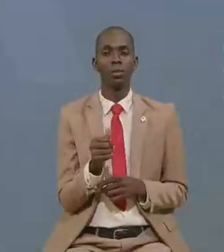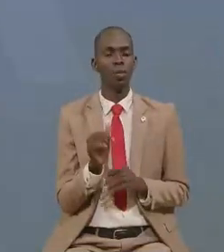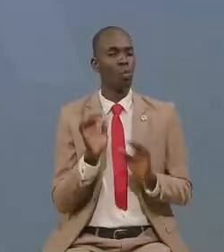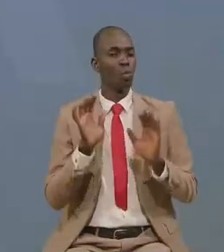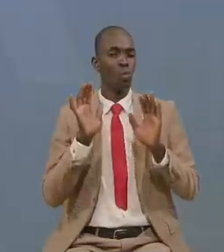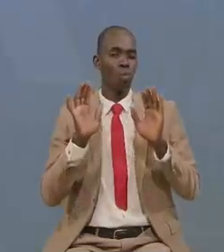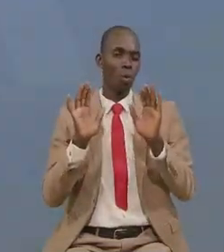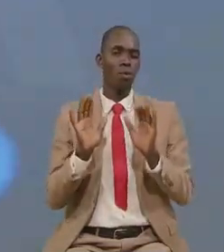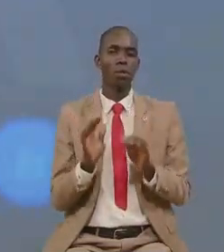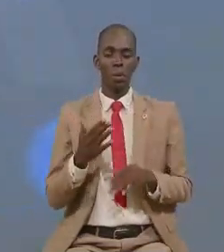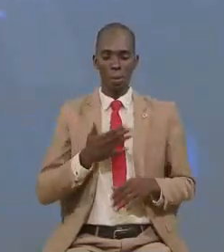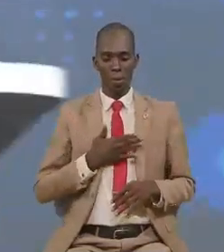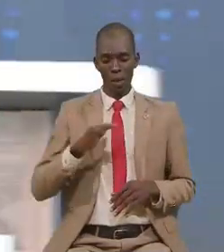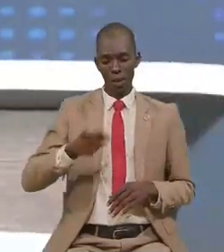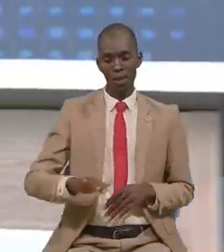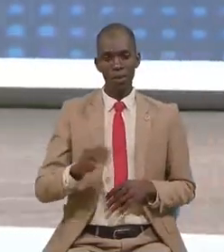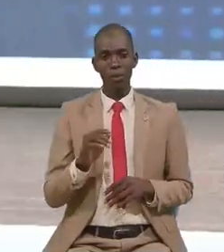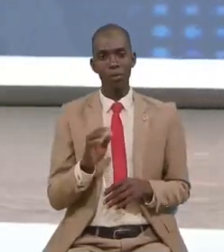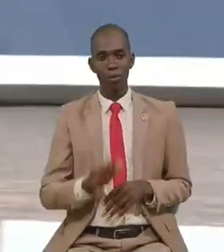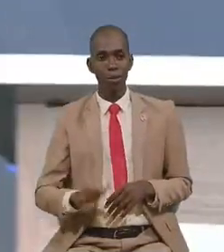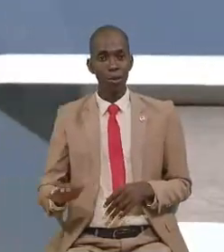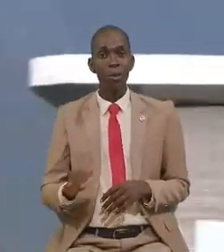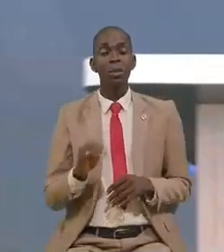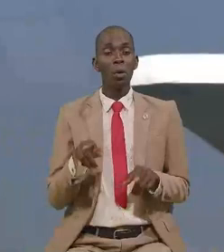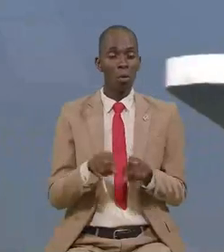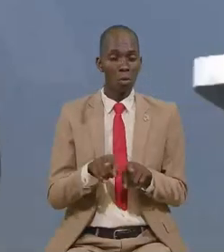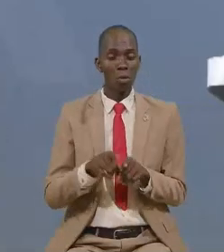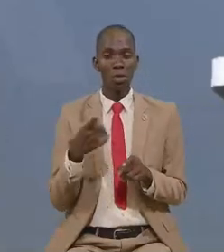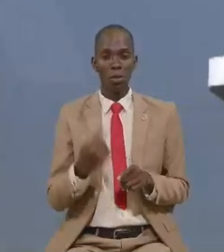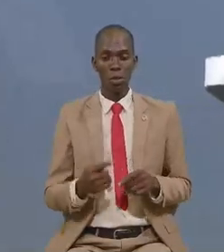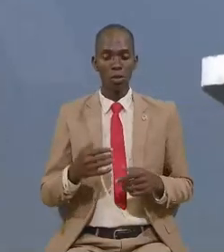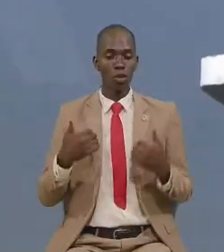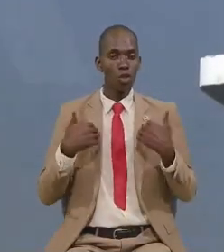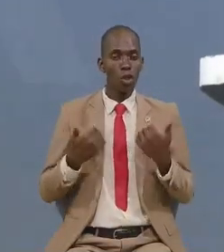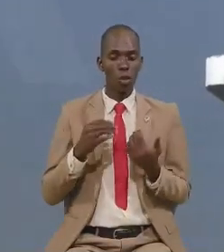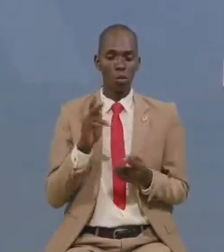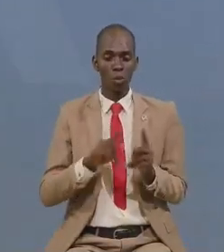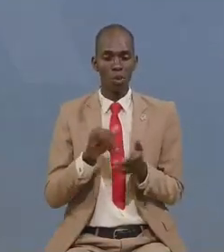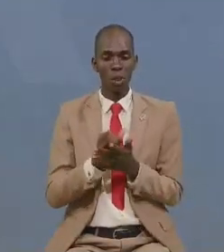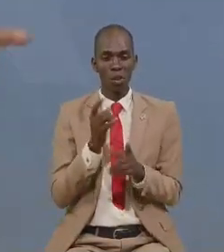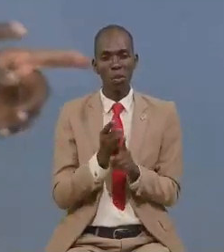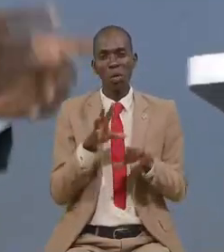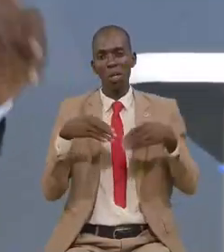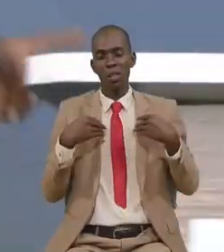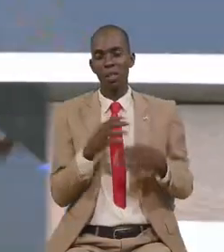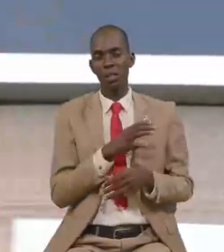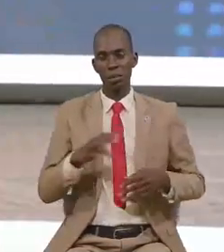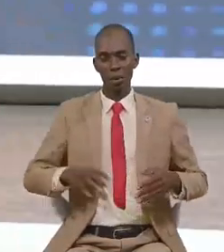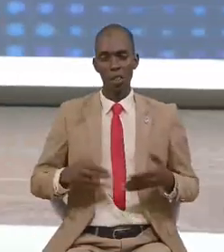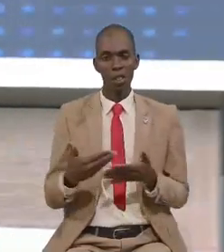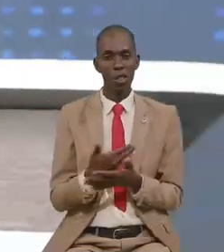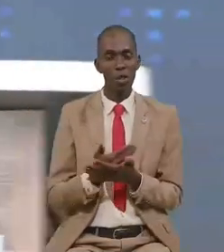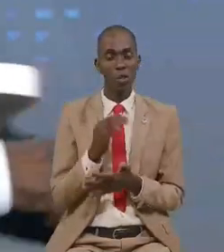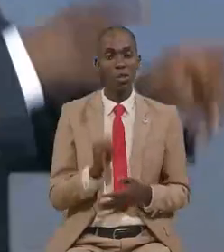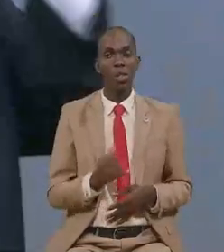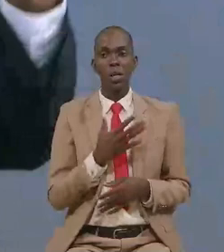Mes petits enfants, même les nouveaux convertis, les jeunes convertis, ceux qui viennent dans le royaume et qui